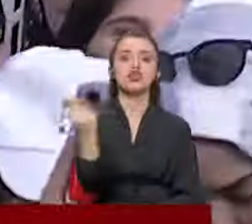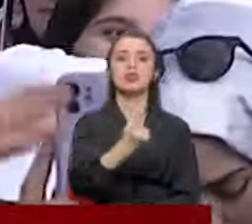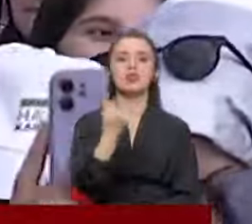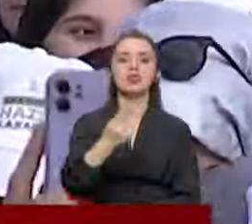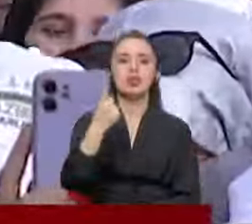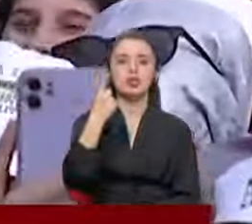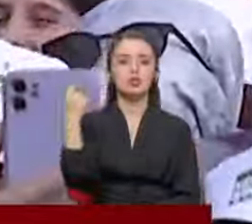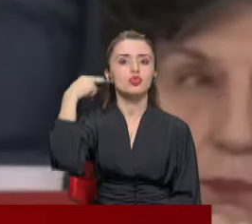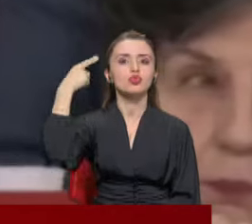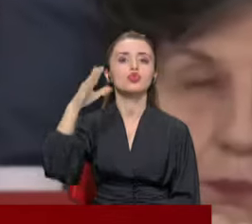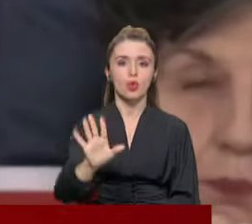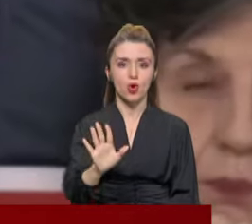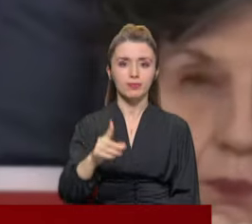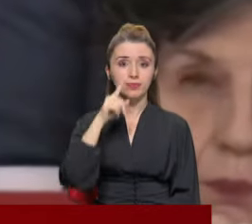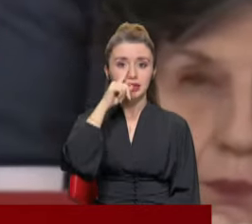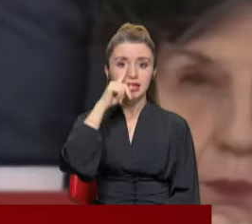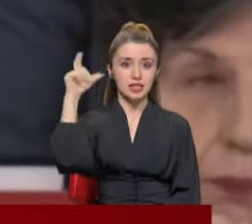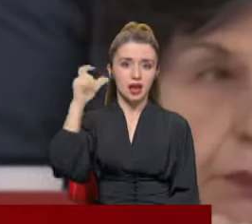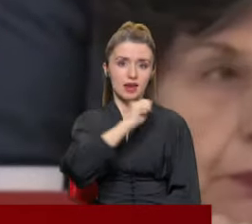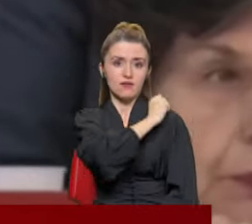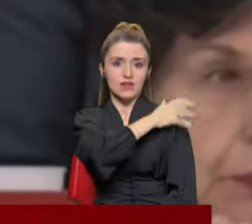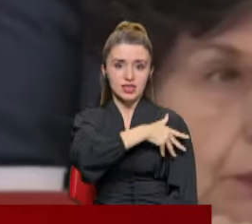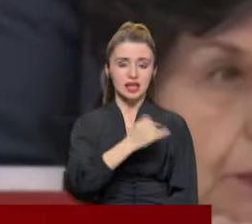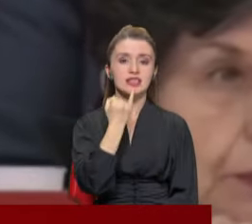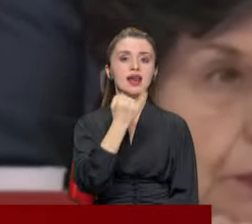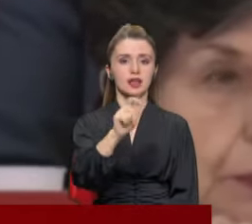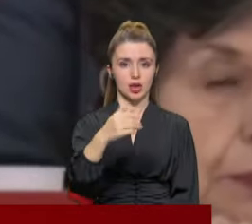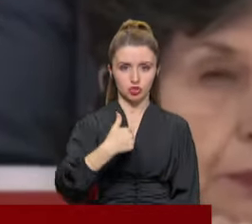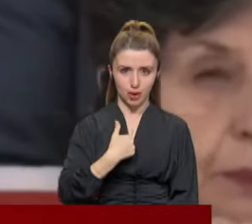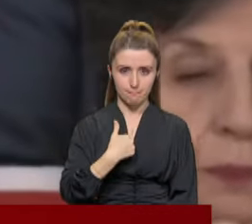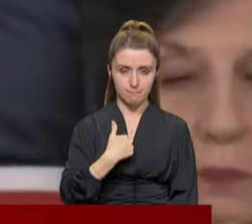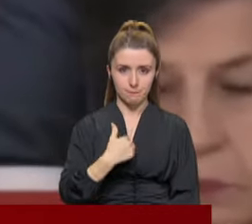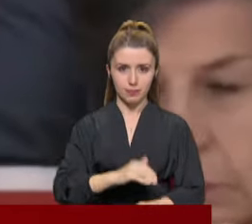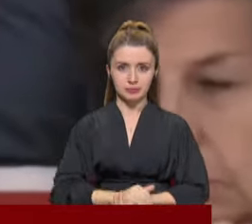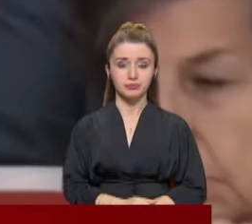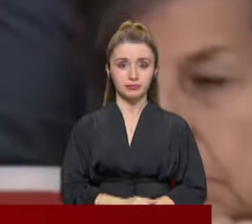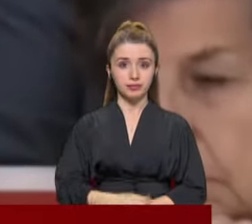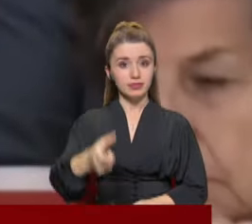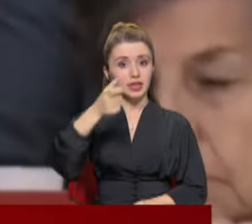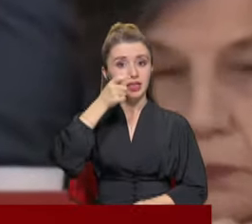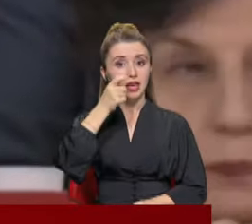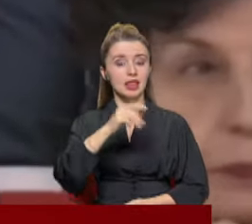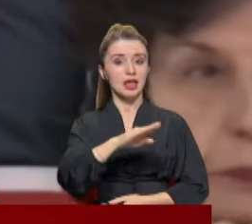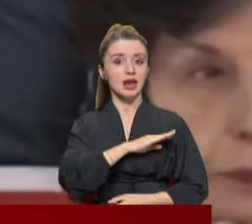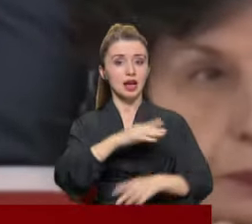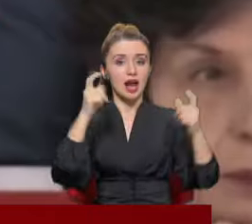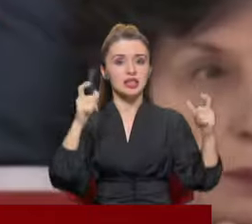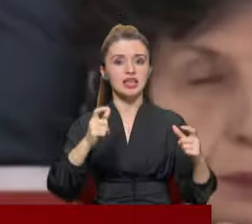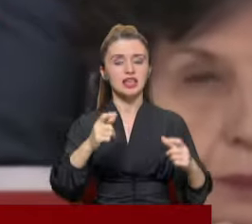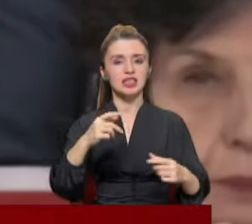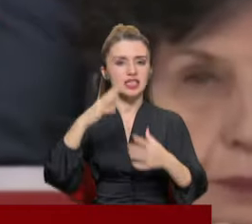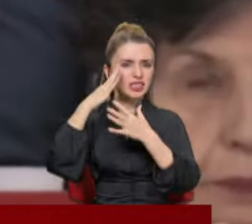şeyi gözleri görmüyor. Nisan ayında Filistin'e bir ziyaret gerçekleştirerek dikkatleri Gazze'deki insanlık